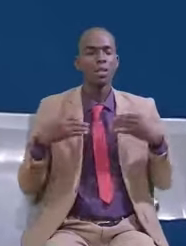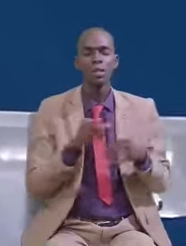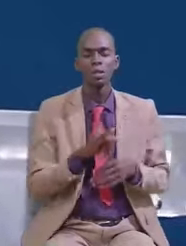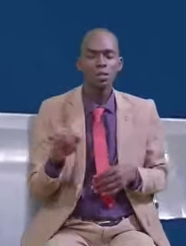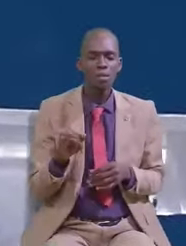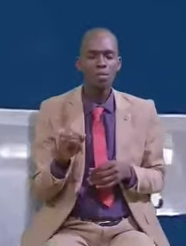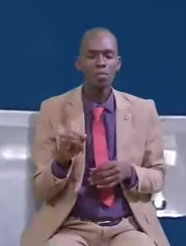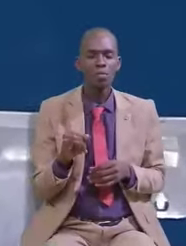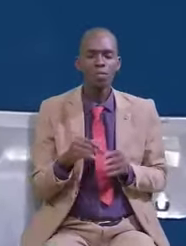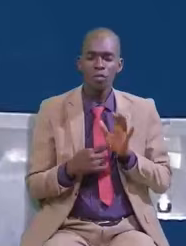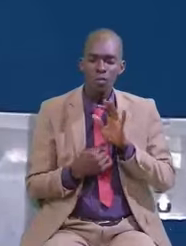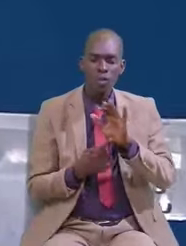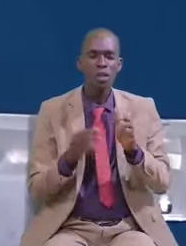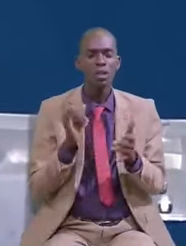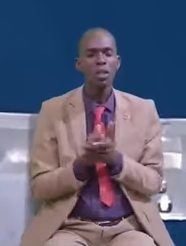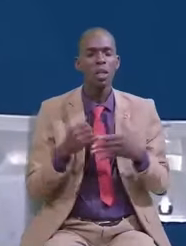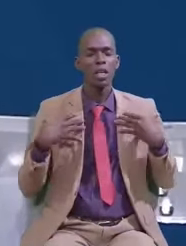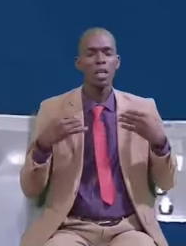Révèle la guérison à tout le monde.